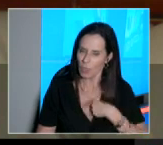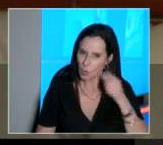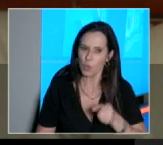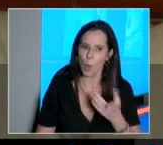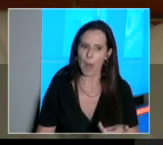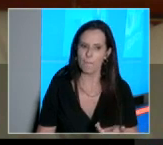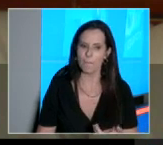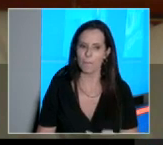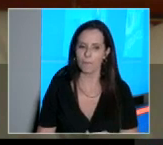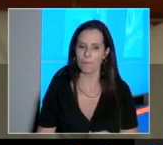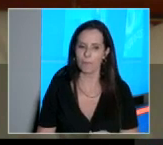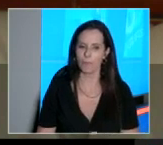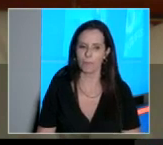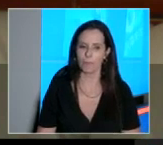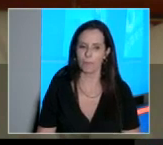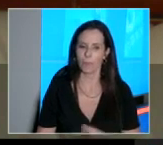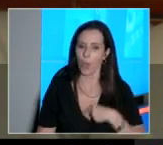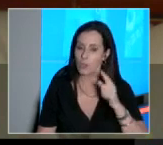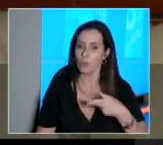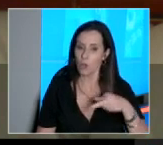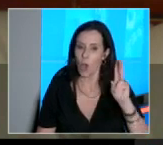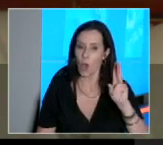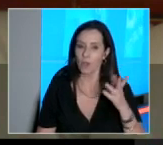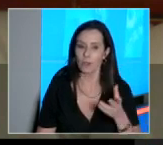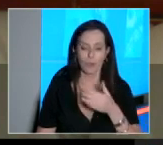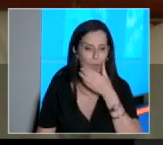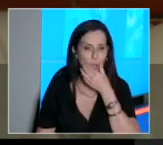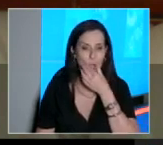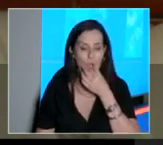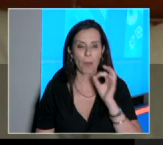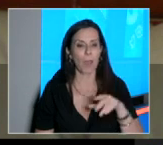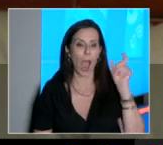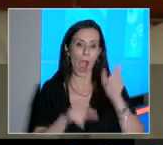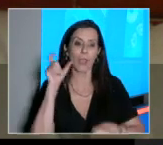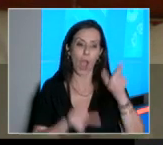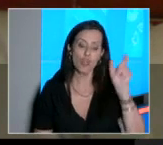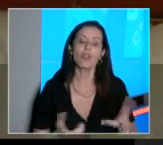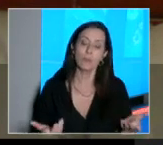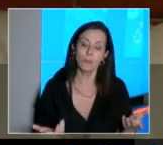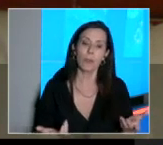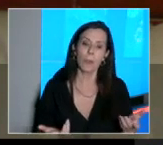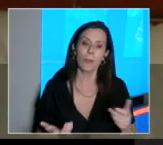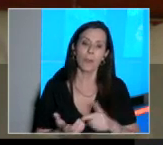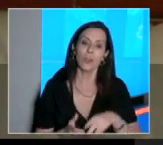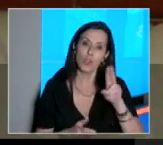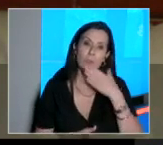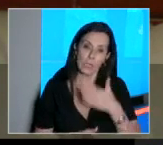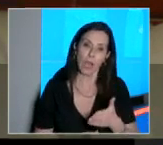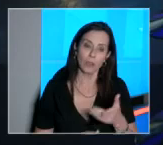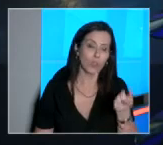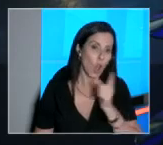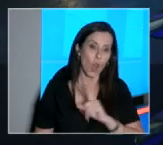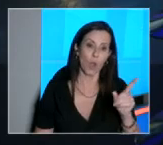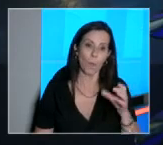זקוקים להם. ההון האנושי. אנחנו זקוקים ליותר צילינדרים. בעצם ההון האנושי הכלוא במדינת ישראל